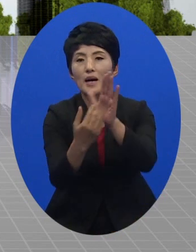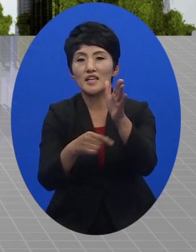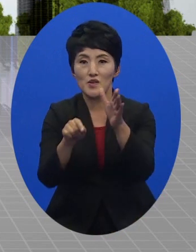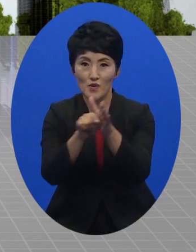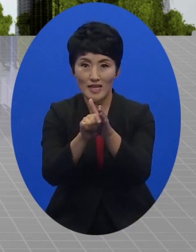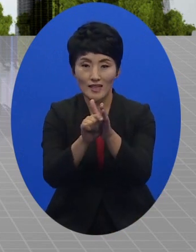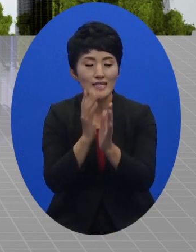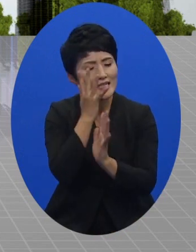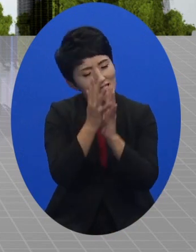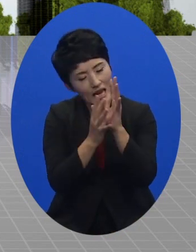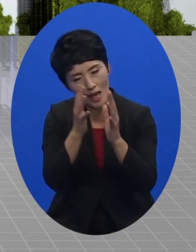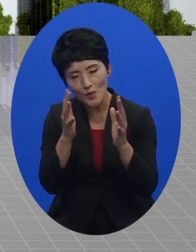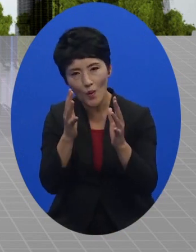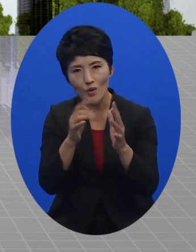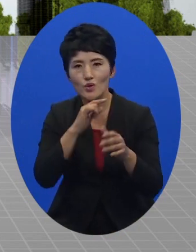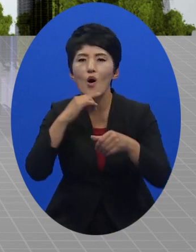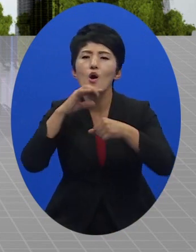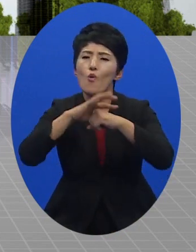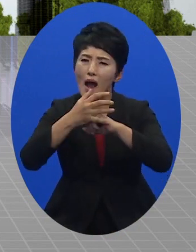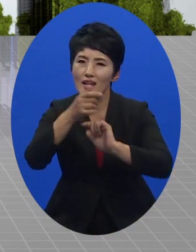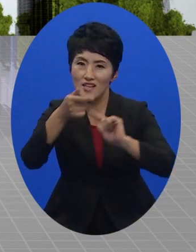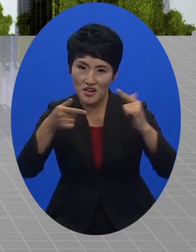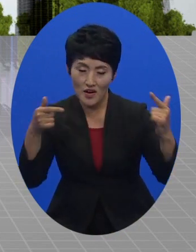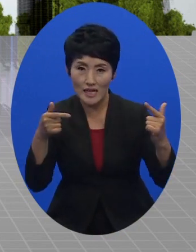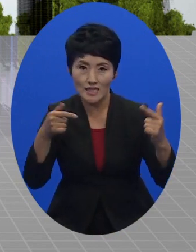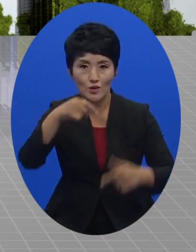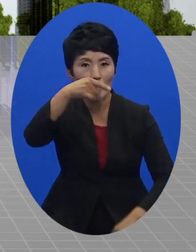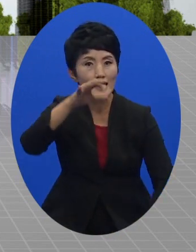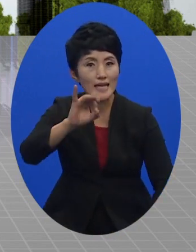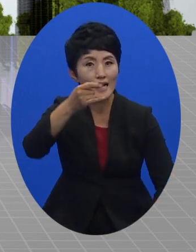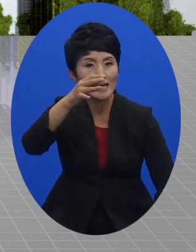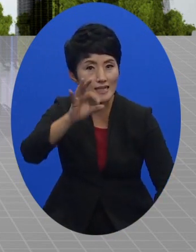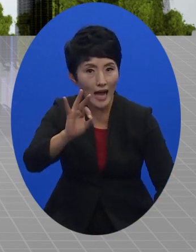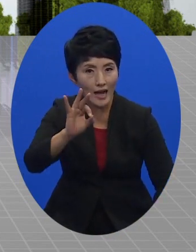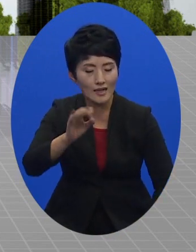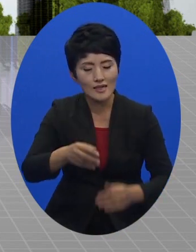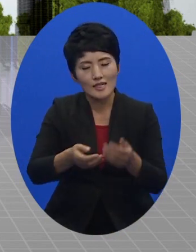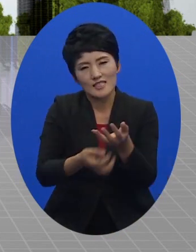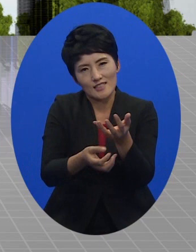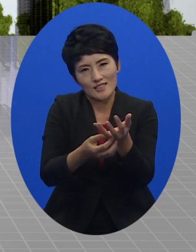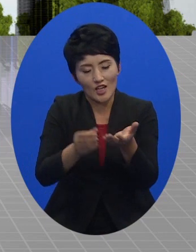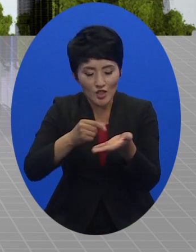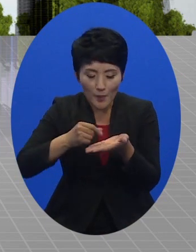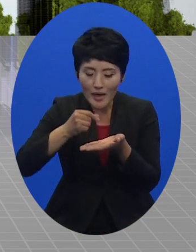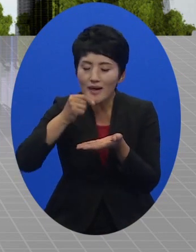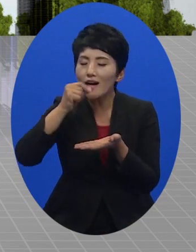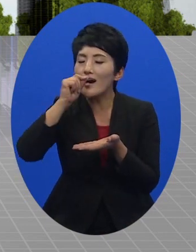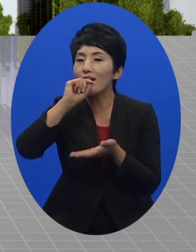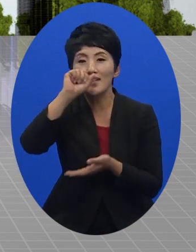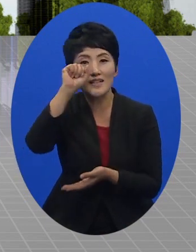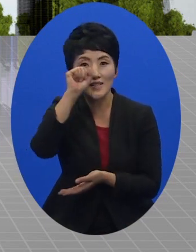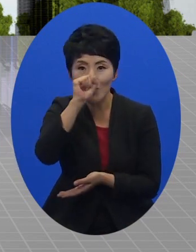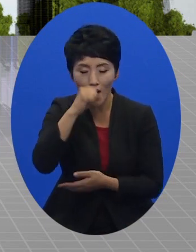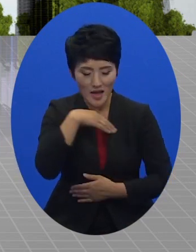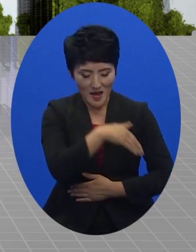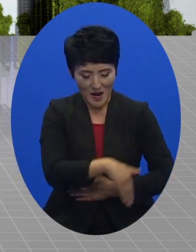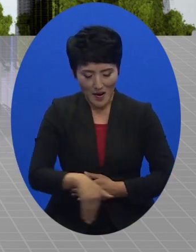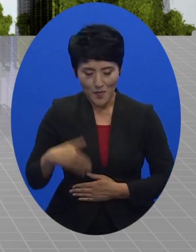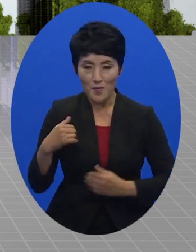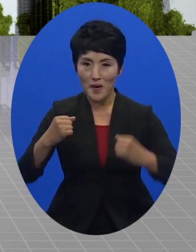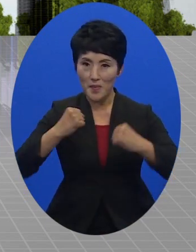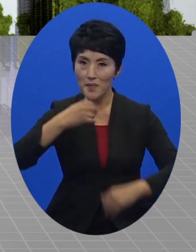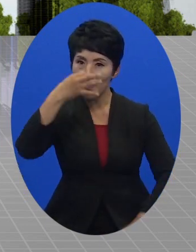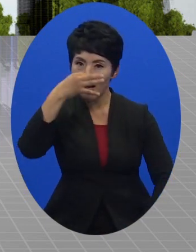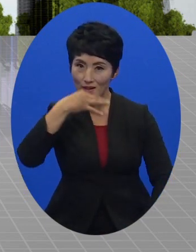과일, 그리고 생강 등의 따뜻한 성질의 음식을 드실 수 있겠습니다. 따뜻한 생강차 한 잔으로 환절기